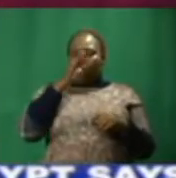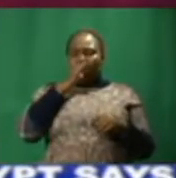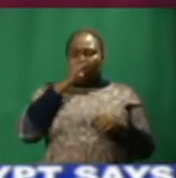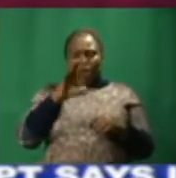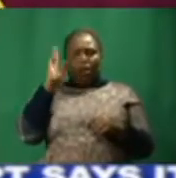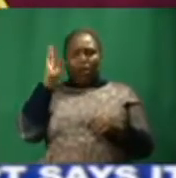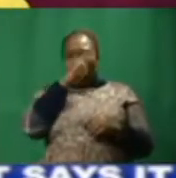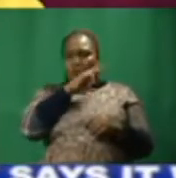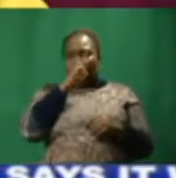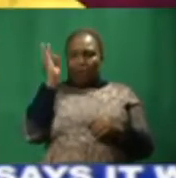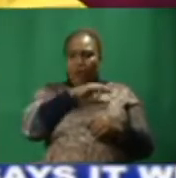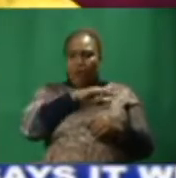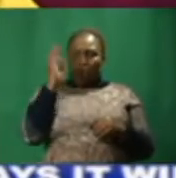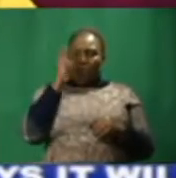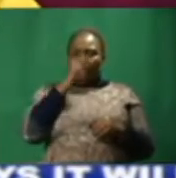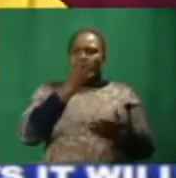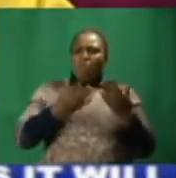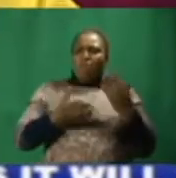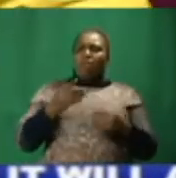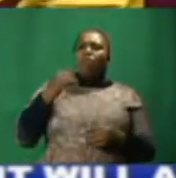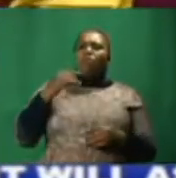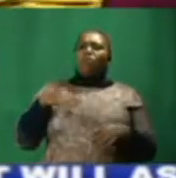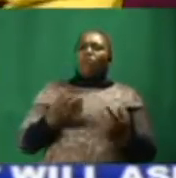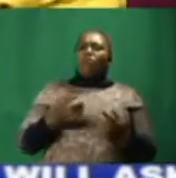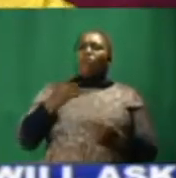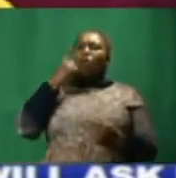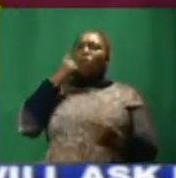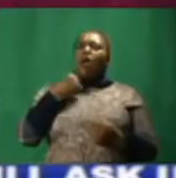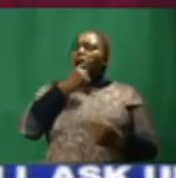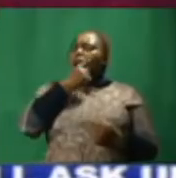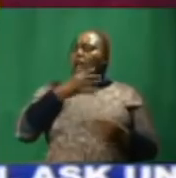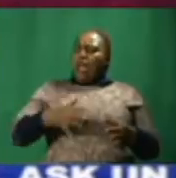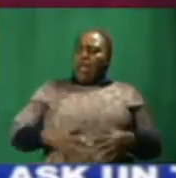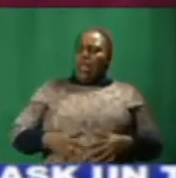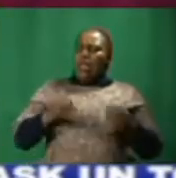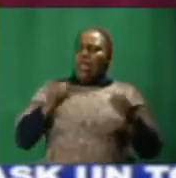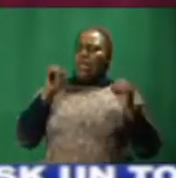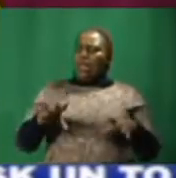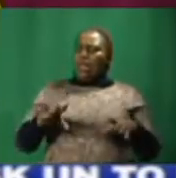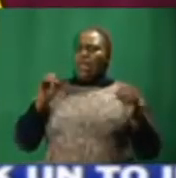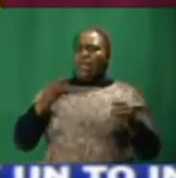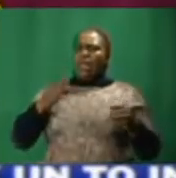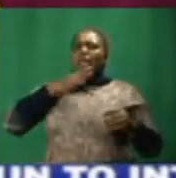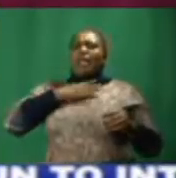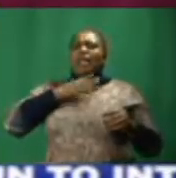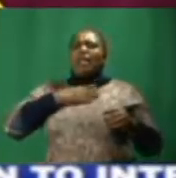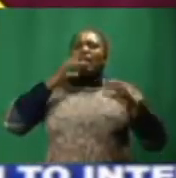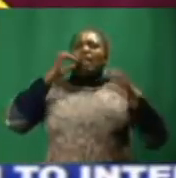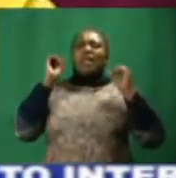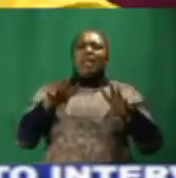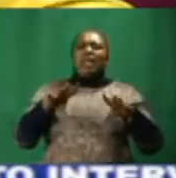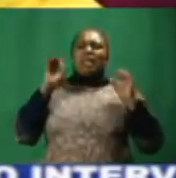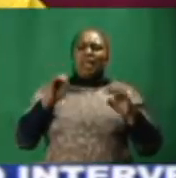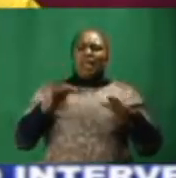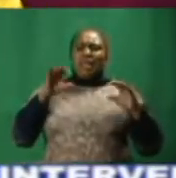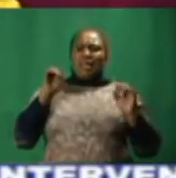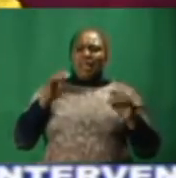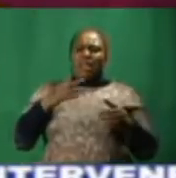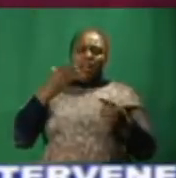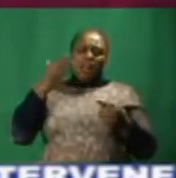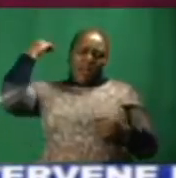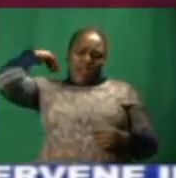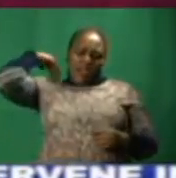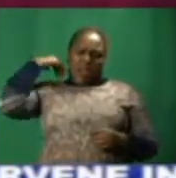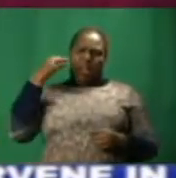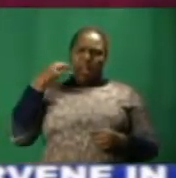maybe umfana into okhala ukuthi kubhlungu make maybe lasiswini nalapha ngemuva ke sifuba sami siyashisa nalapha ngemuva ngicubukile nalapha esifubeni as